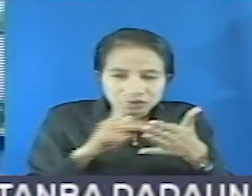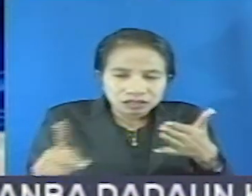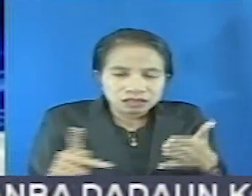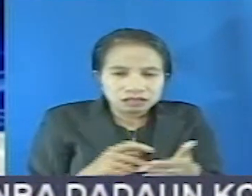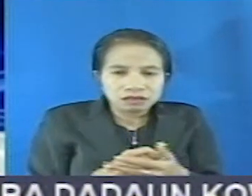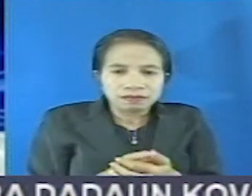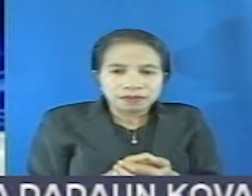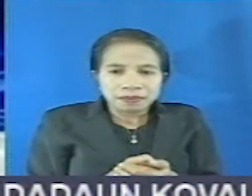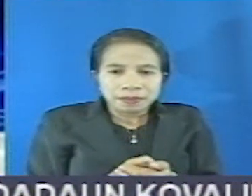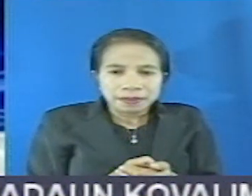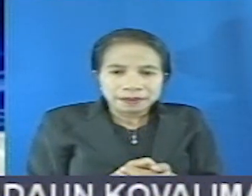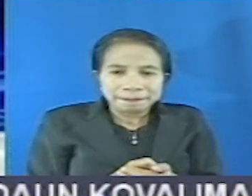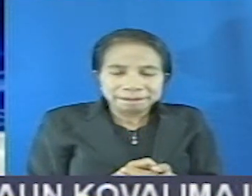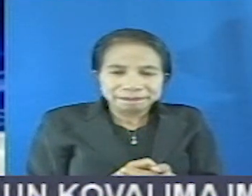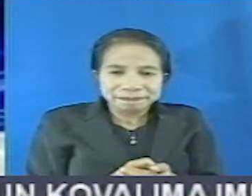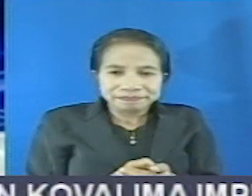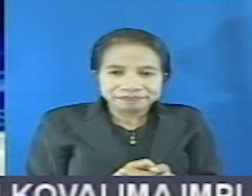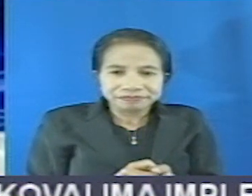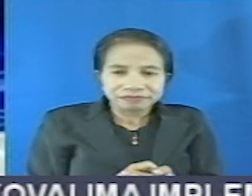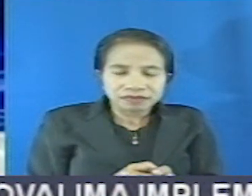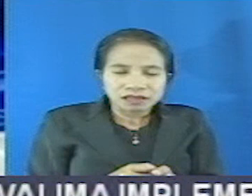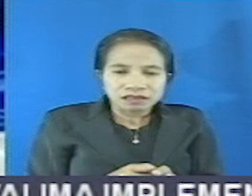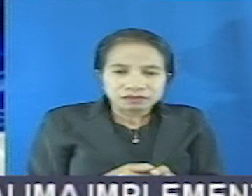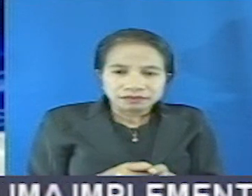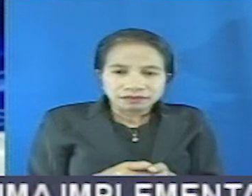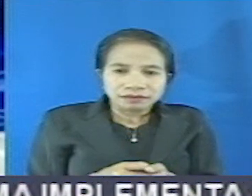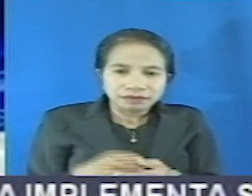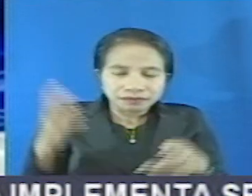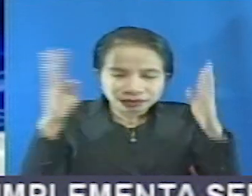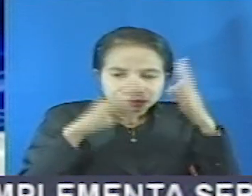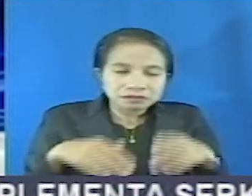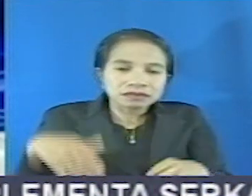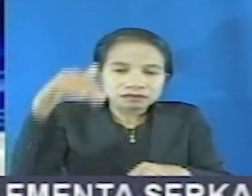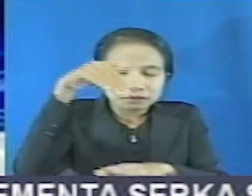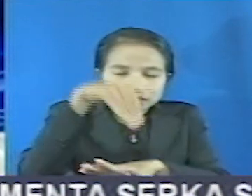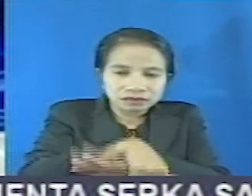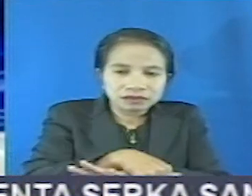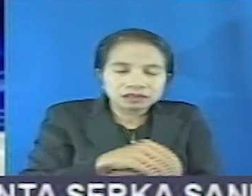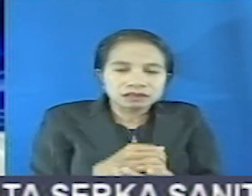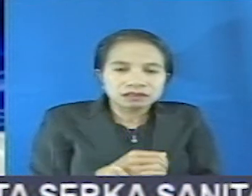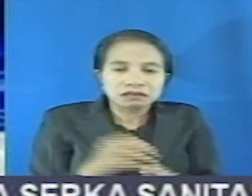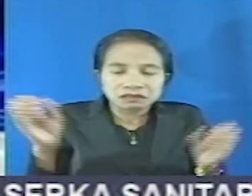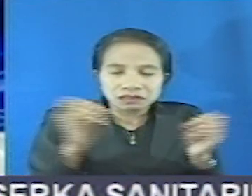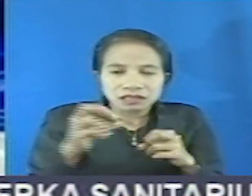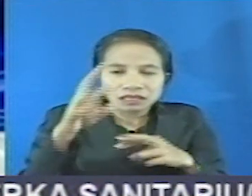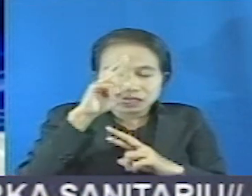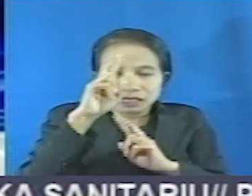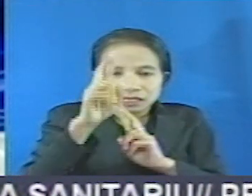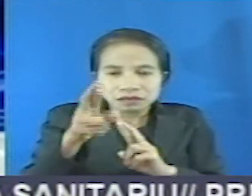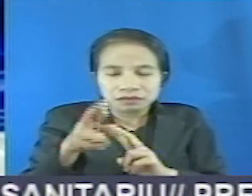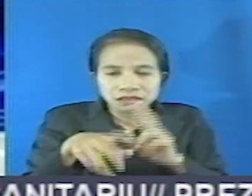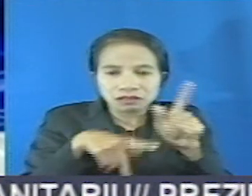i satang halu intervensaun atuasaun ida iha kalang hawanuin katak nia la respeita ona ba